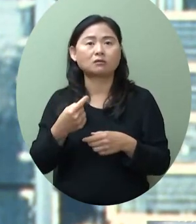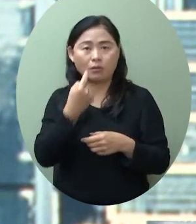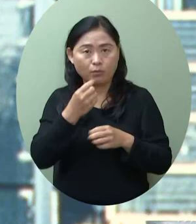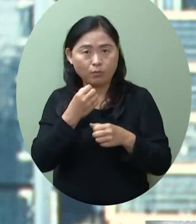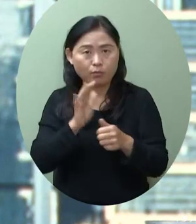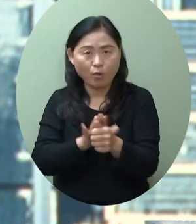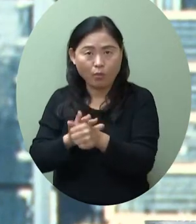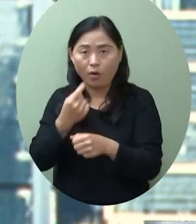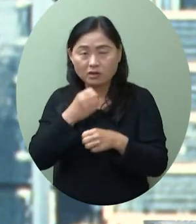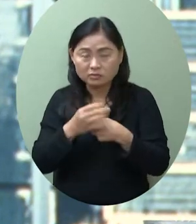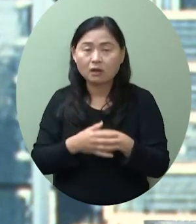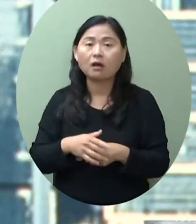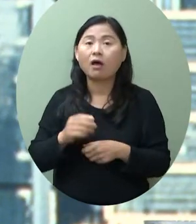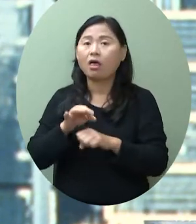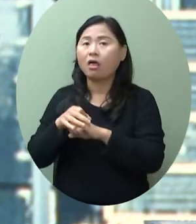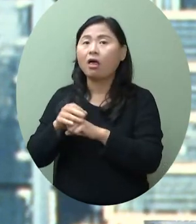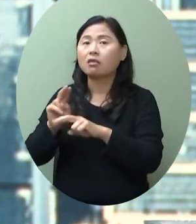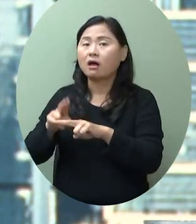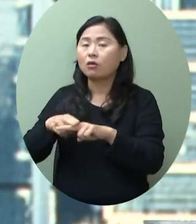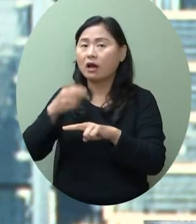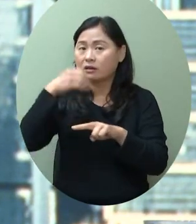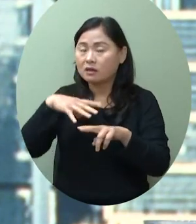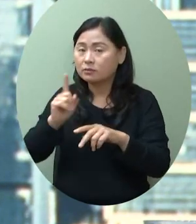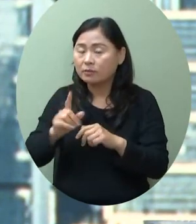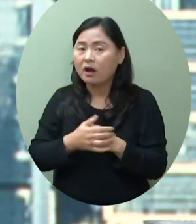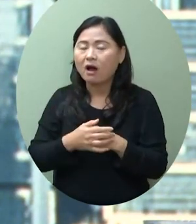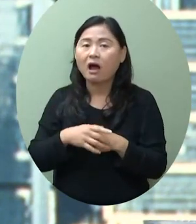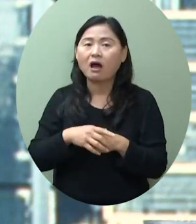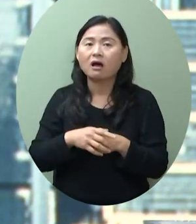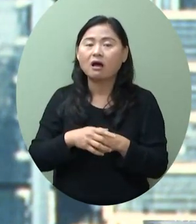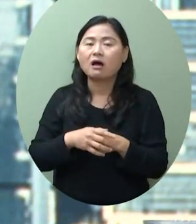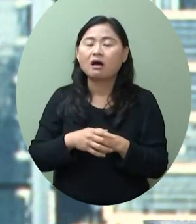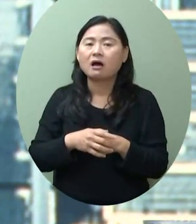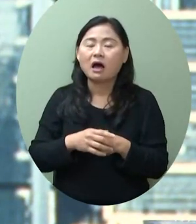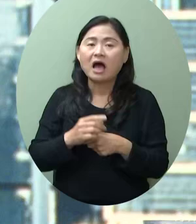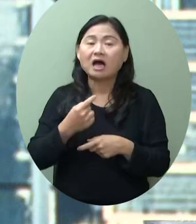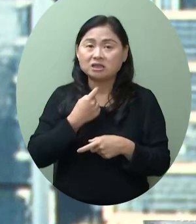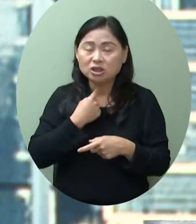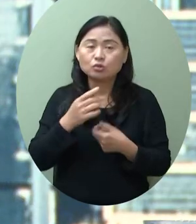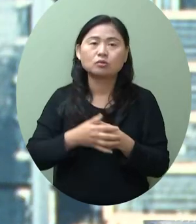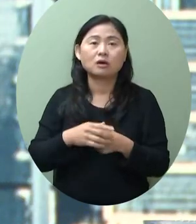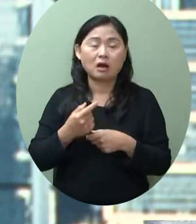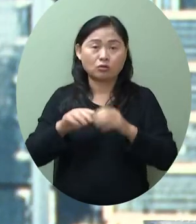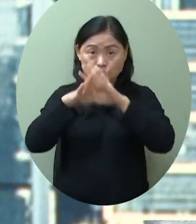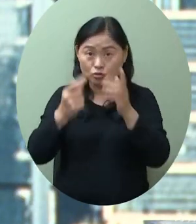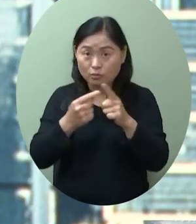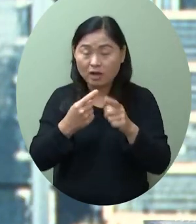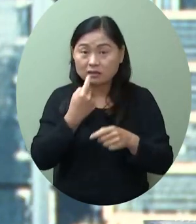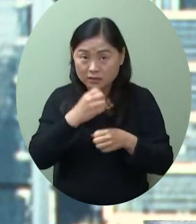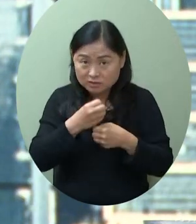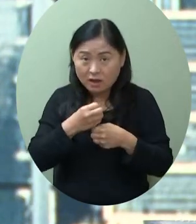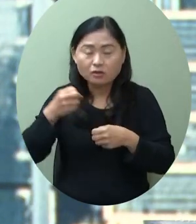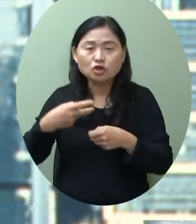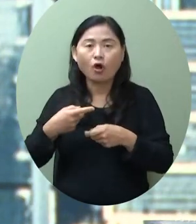咧，呢一種嘅檢測最有效咧係一定要聯同係禁足令嘅，即係話嗰啲人喺